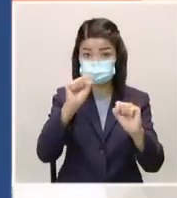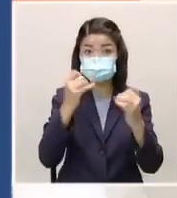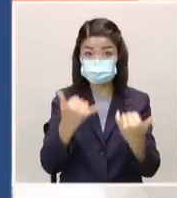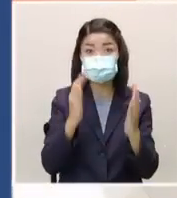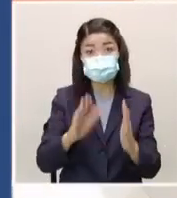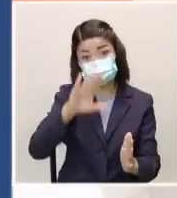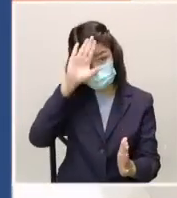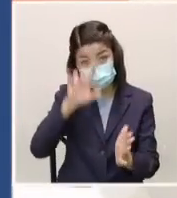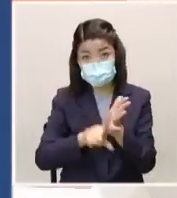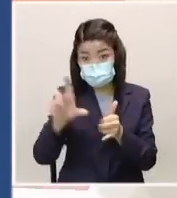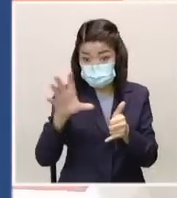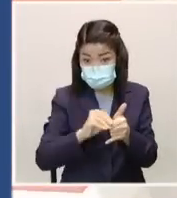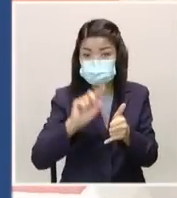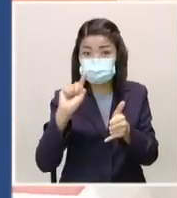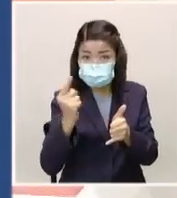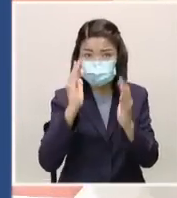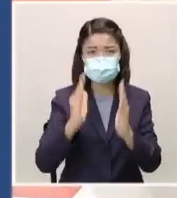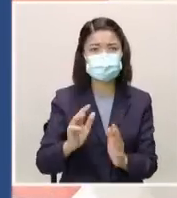วเลขรายใหม่เพิ่มขึ้นมา